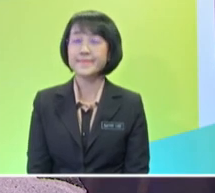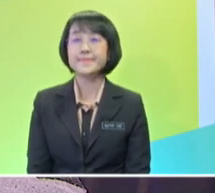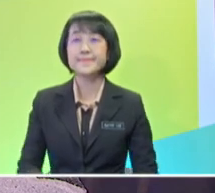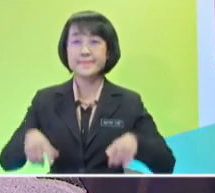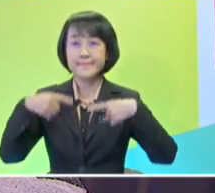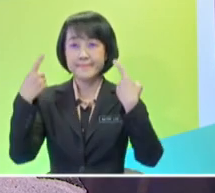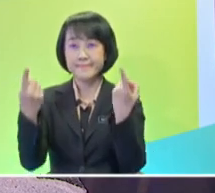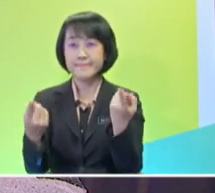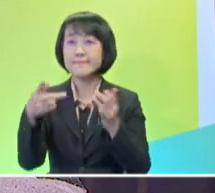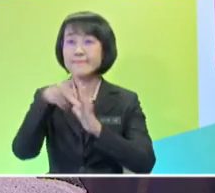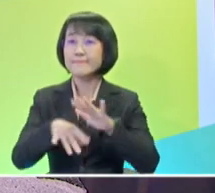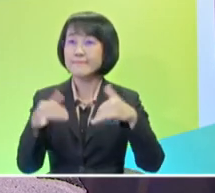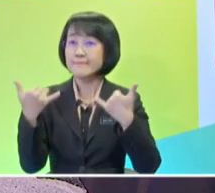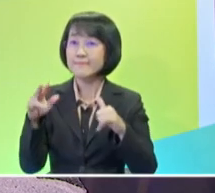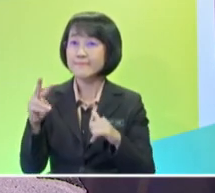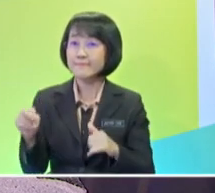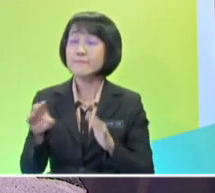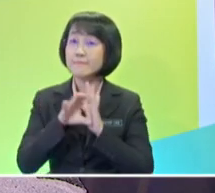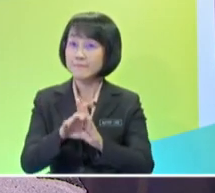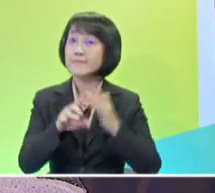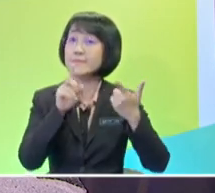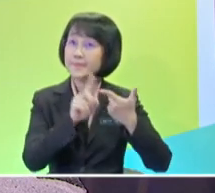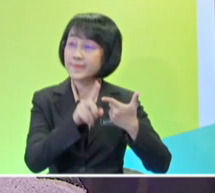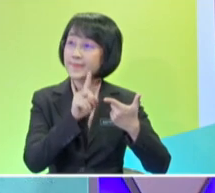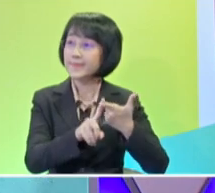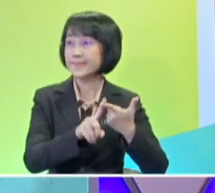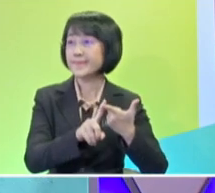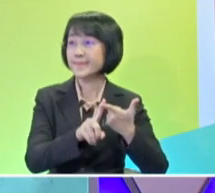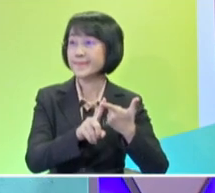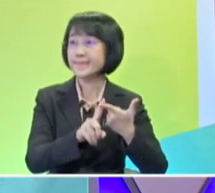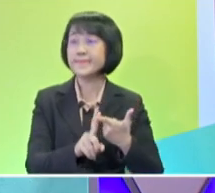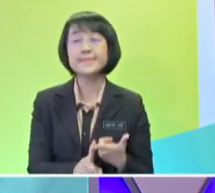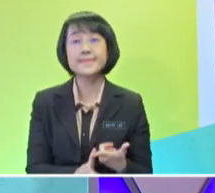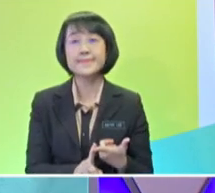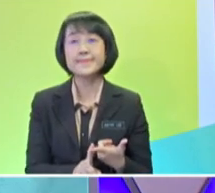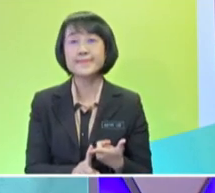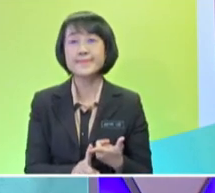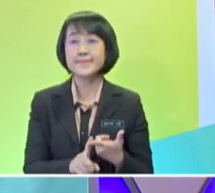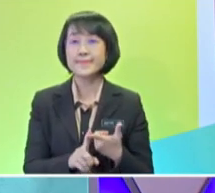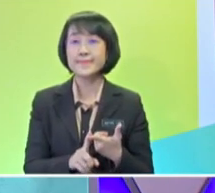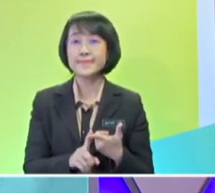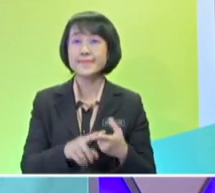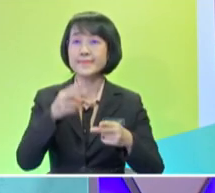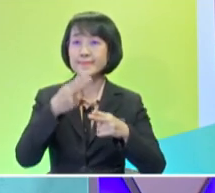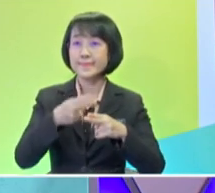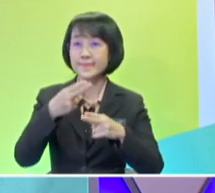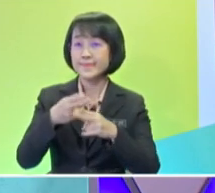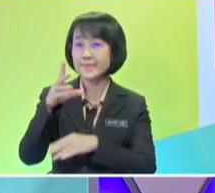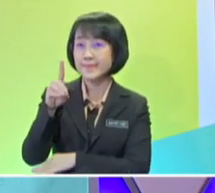permainan anjing yang seterusnya itu permainan yang kedua kita kita ada diabolo